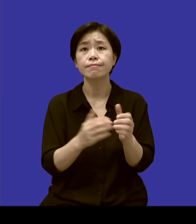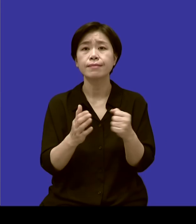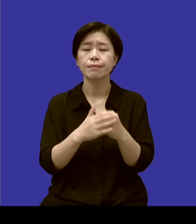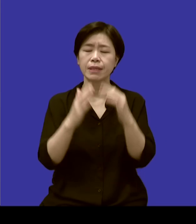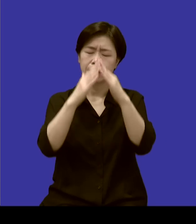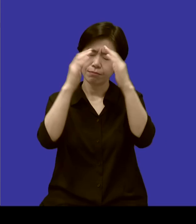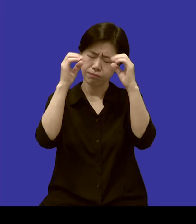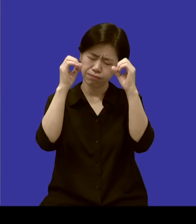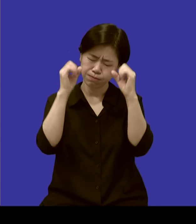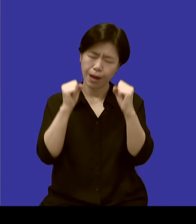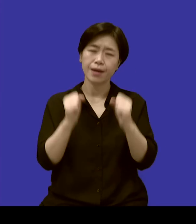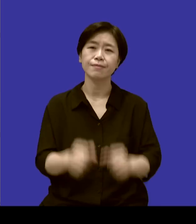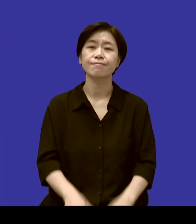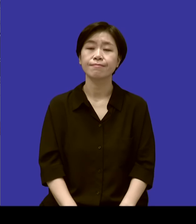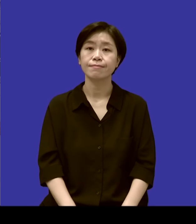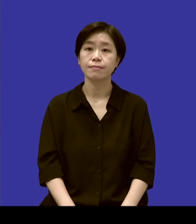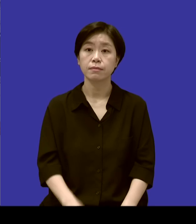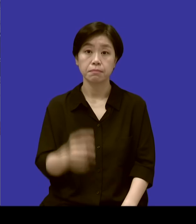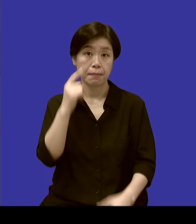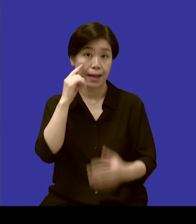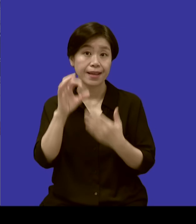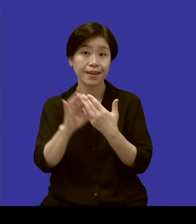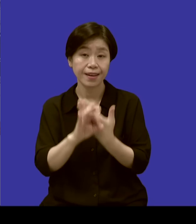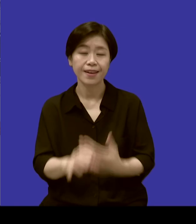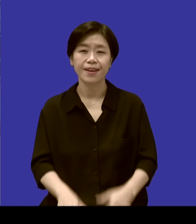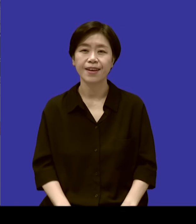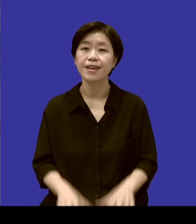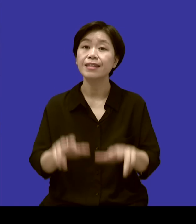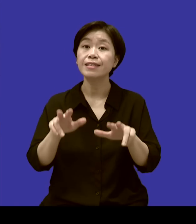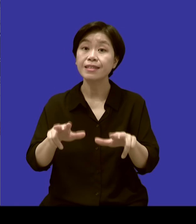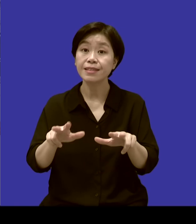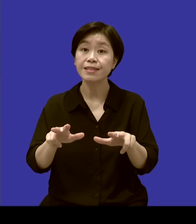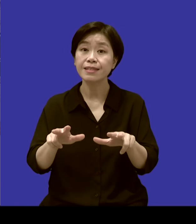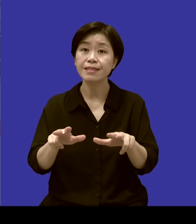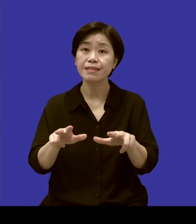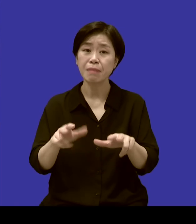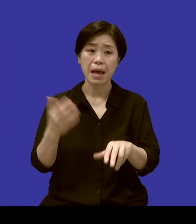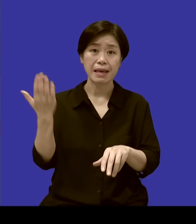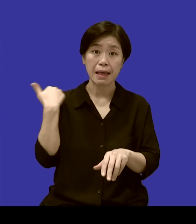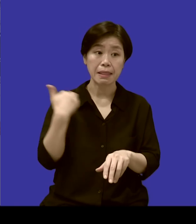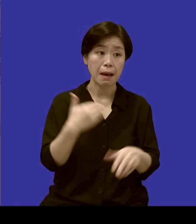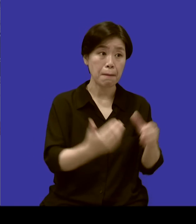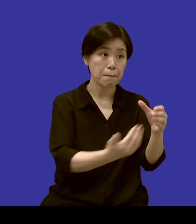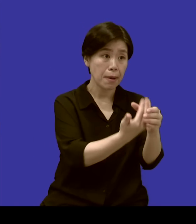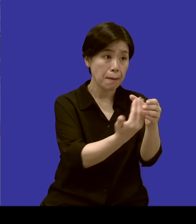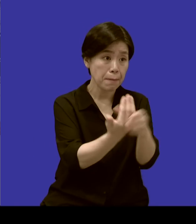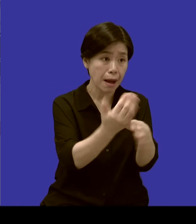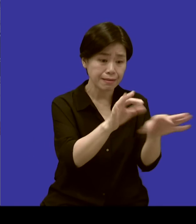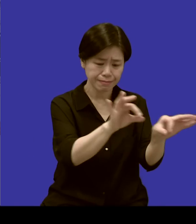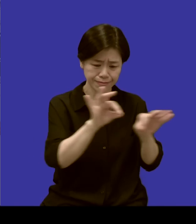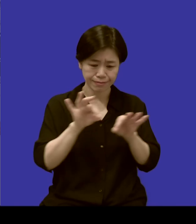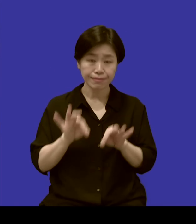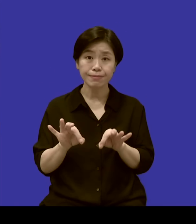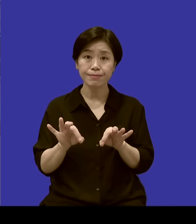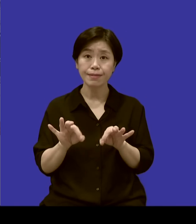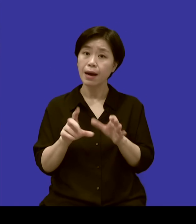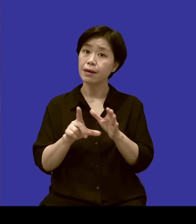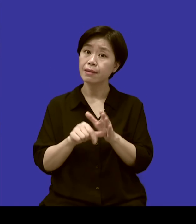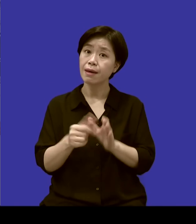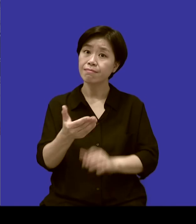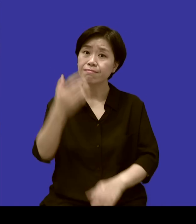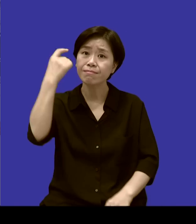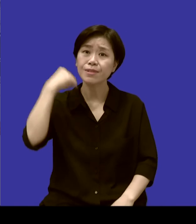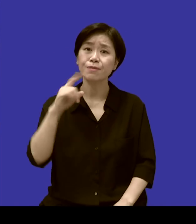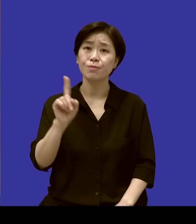있고. 만약에 권사님이 지금 그런 비슷한 일을 겪으셨거나 목격을 했다면 지금은 좀